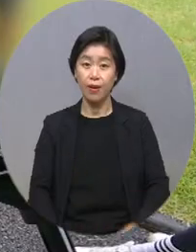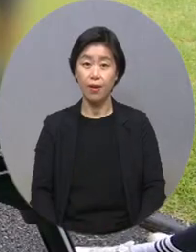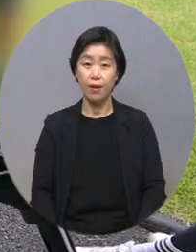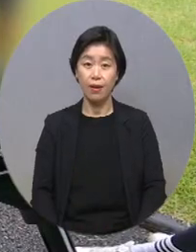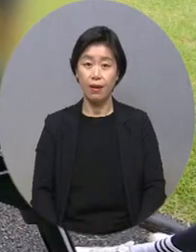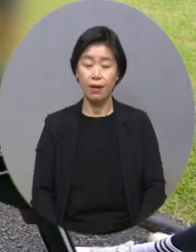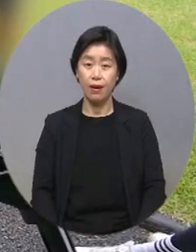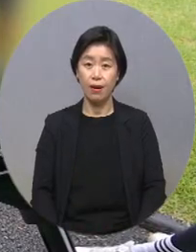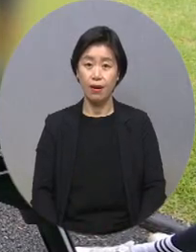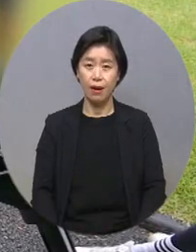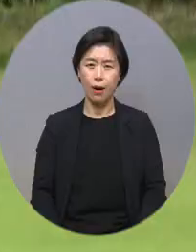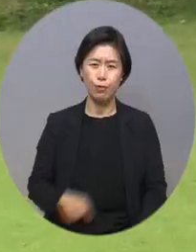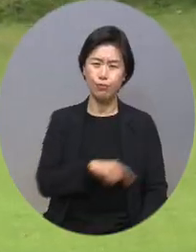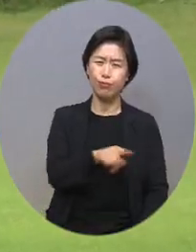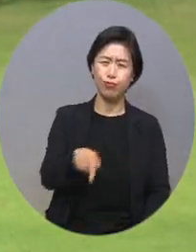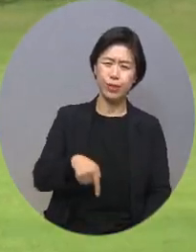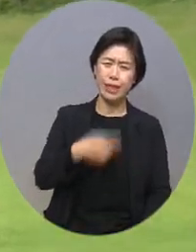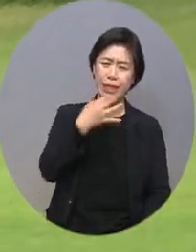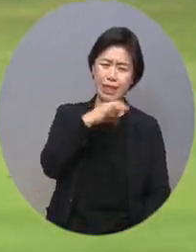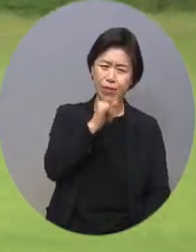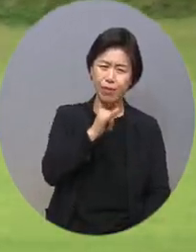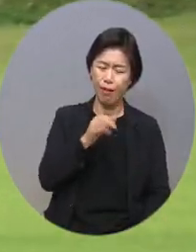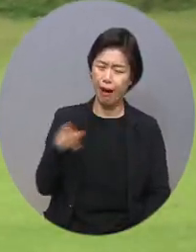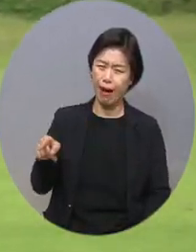아, 이거 우리한테 이런, 좋은 거 좋아한다.